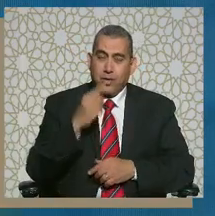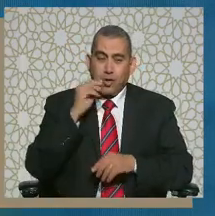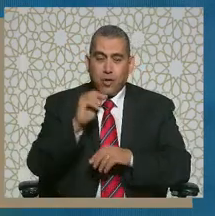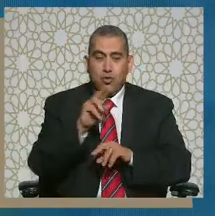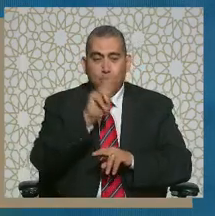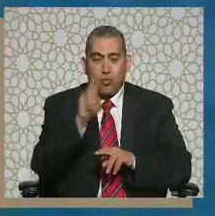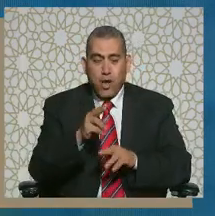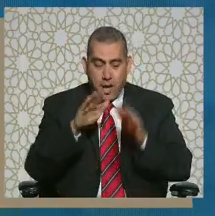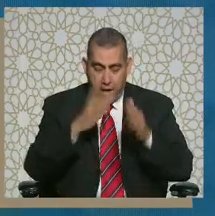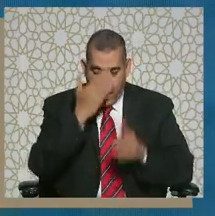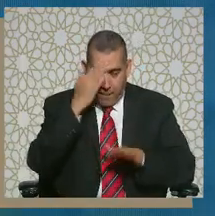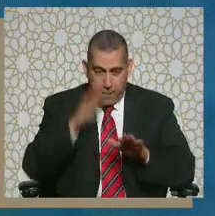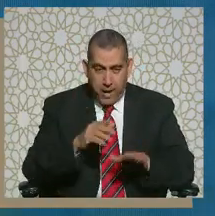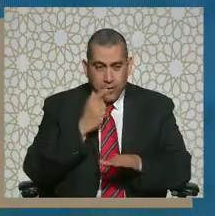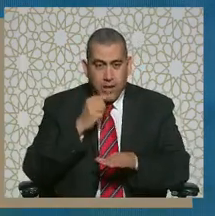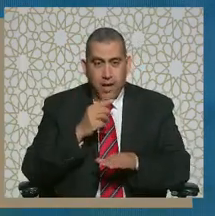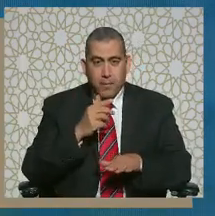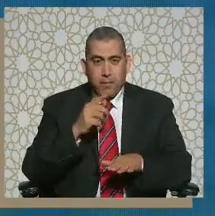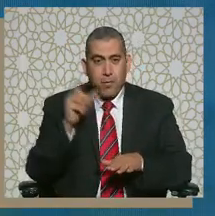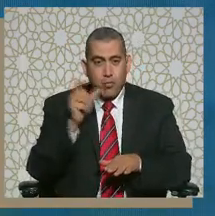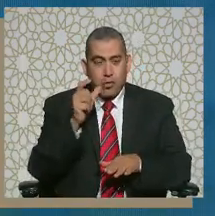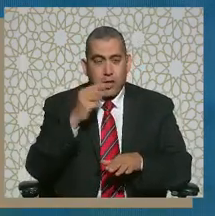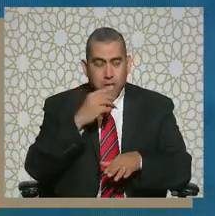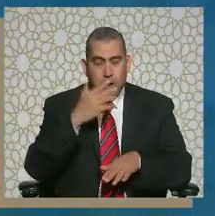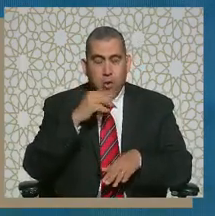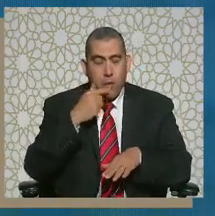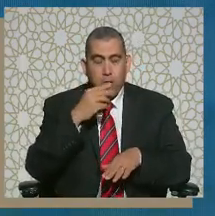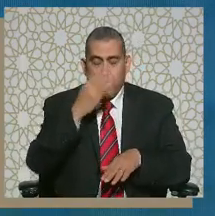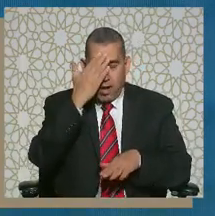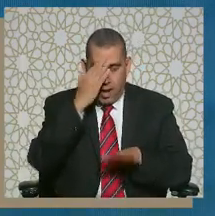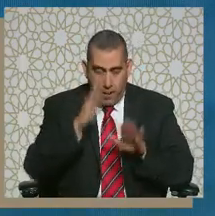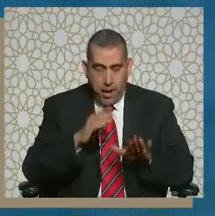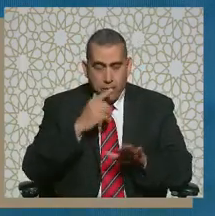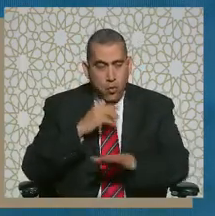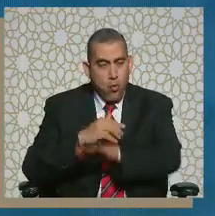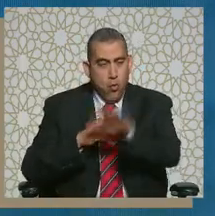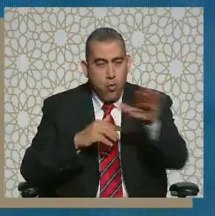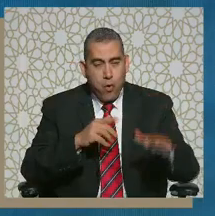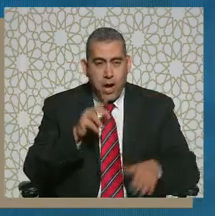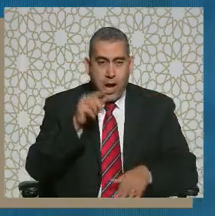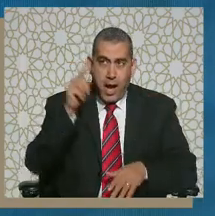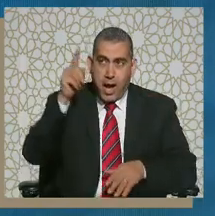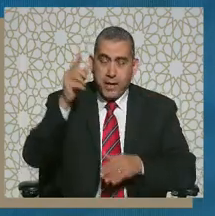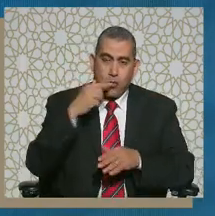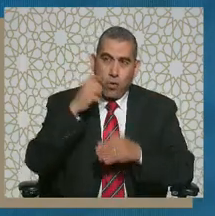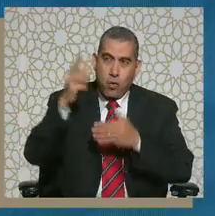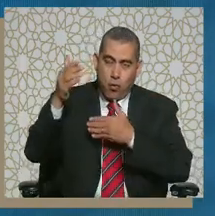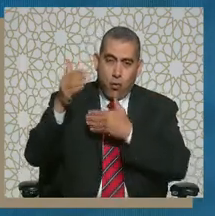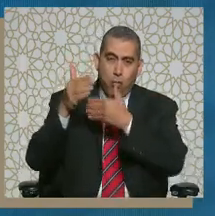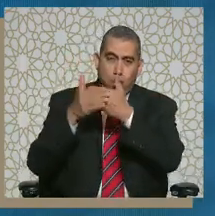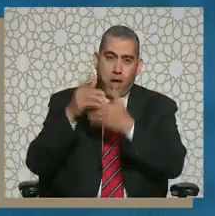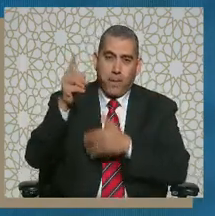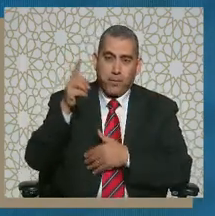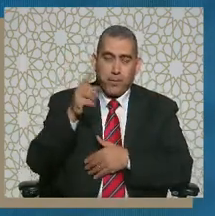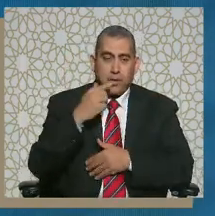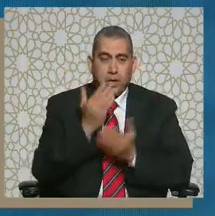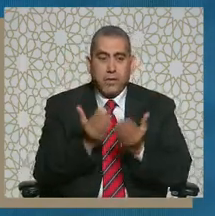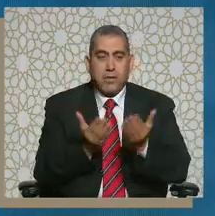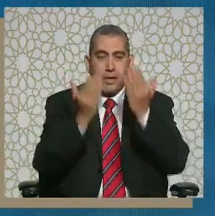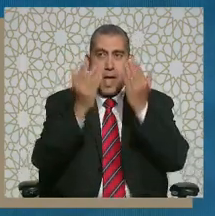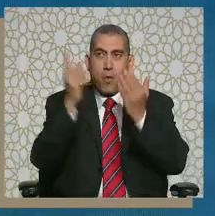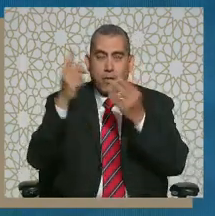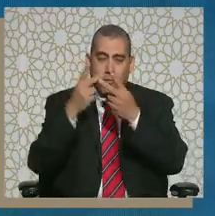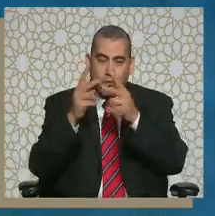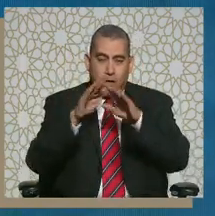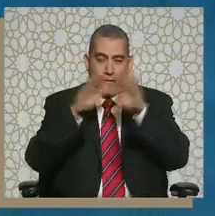ما قالش عباد ما قالش عباد الطائعين واذا سالك عبادي عني فاني قريب اجيب دعوه الداعي